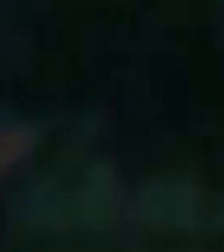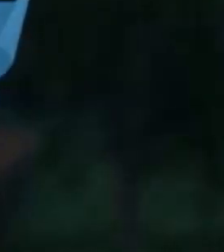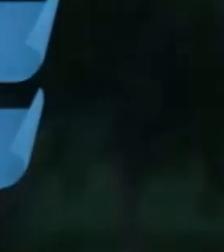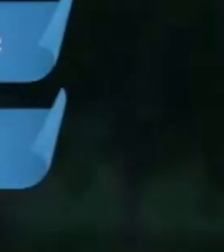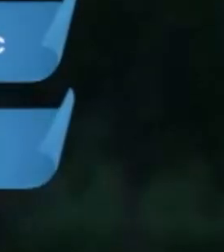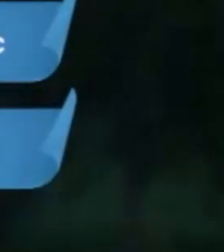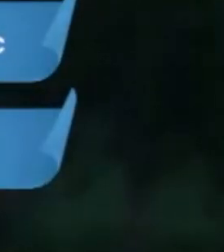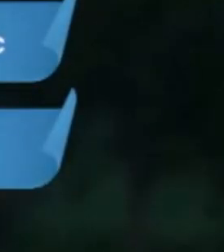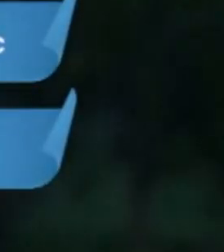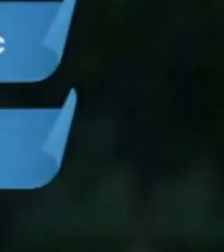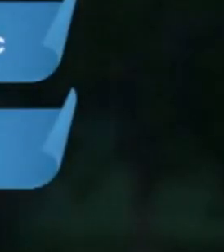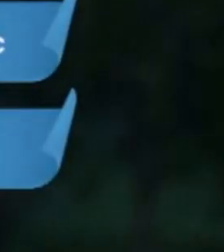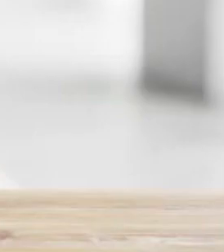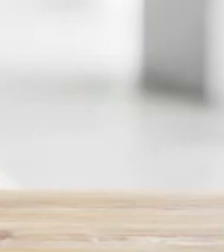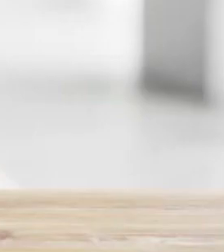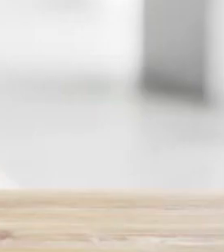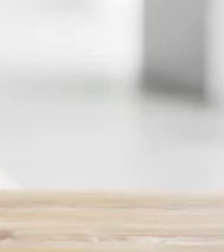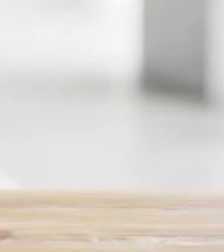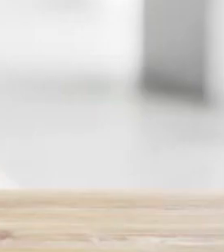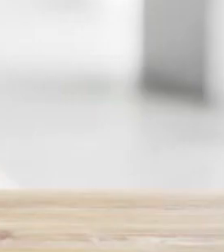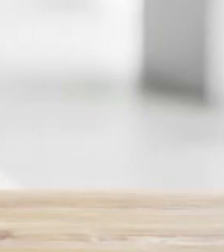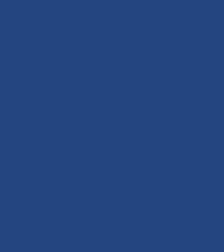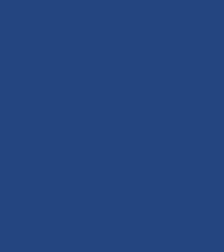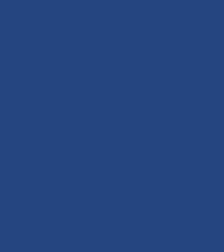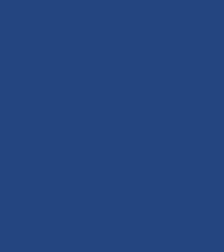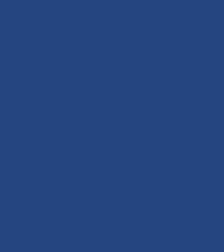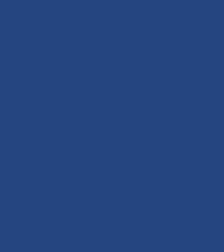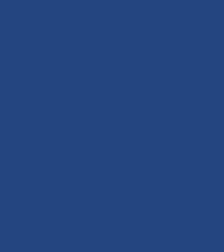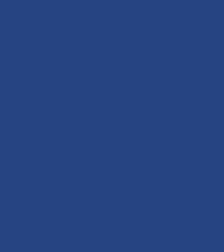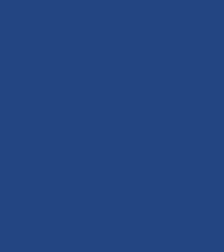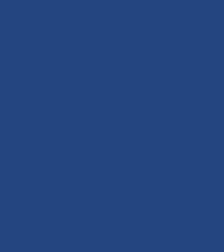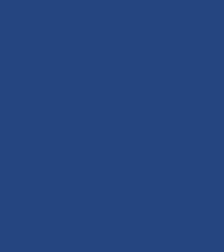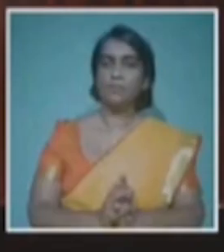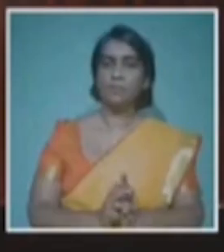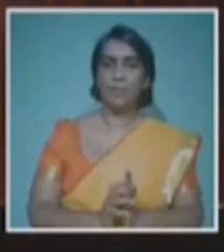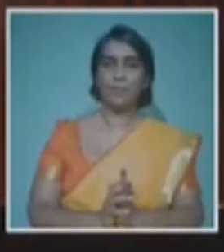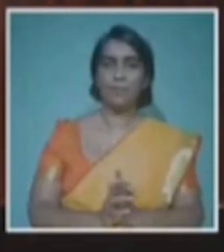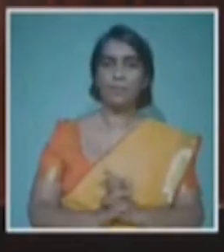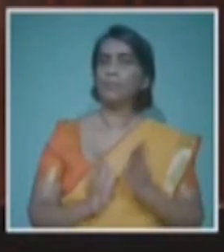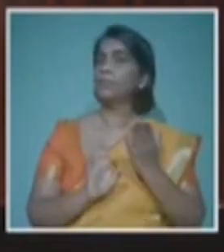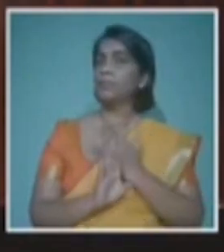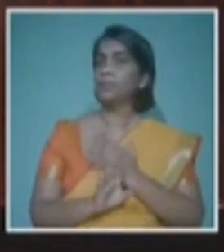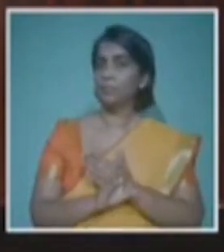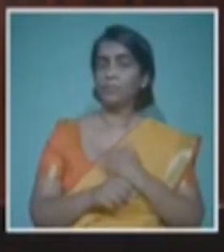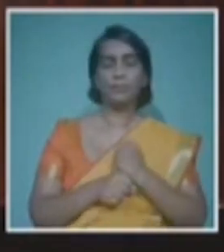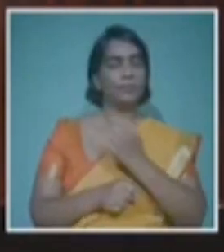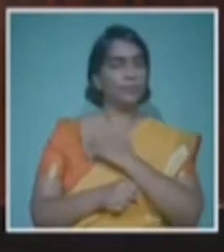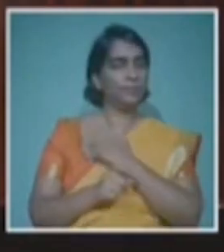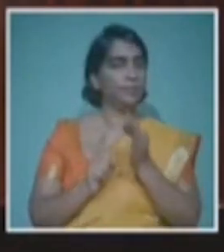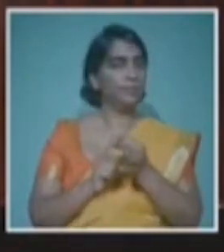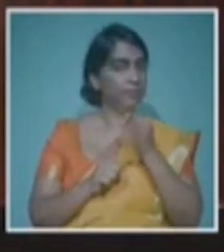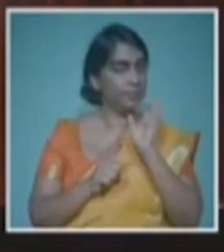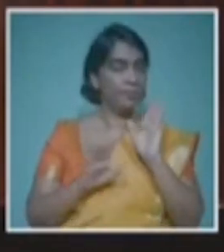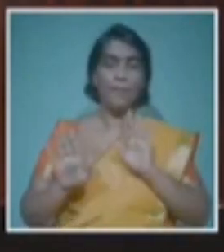Aquaproof 7-in-1. High-performing waterproofing paint, Nippon Paint. The coatings expert. පසුගිය ගෝඨාභය රාජපක්ෂ